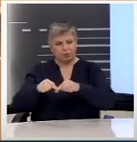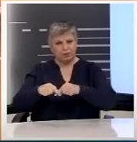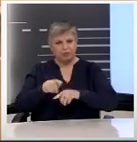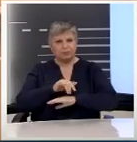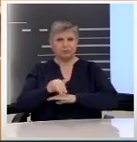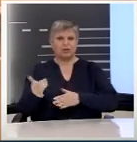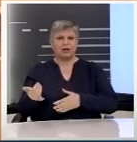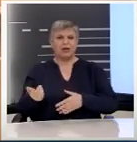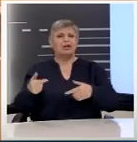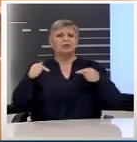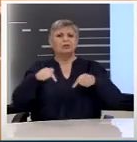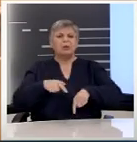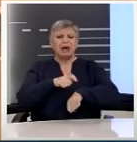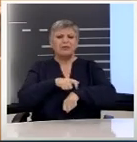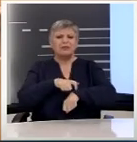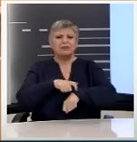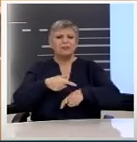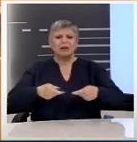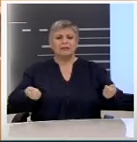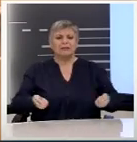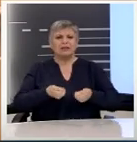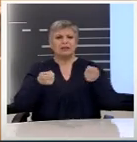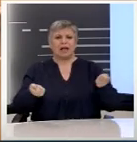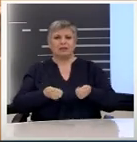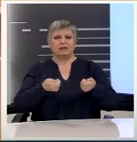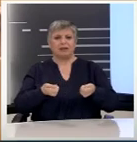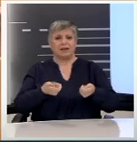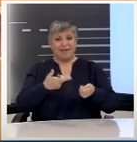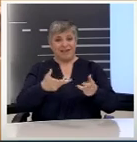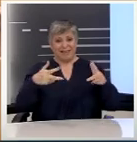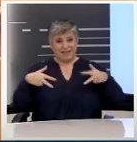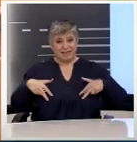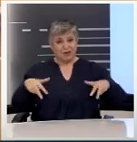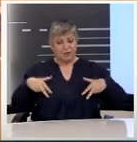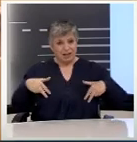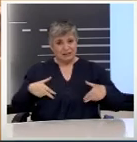δεν τις ψηφίσετε, οι Εξεταστικές Επιτροπές που προτείνει η κυβέρνηση θα